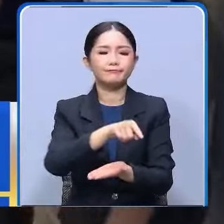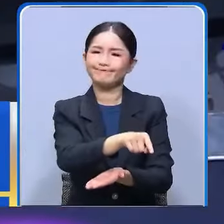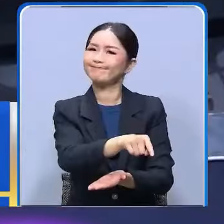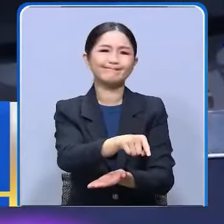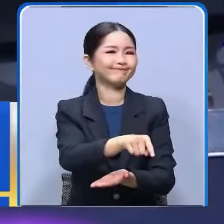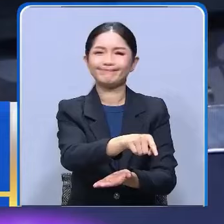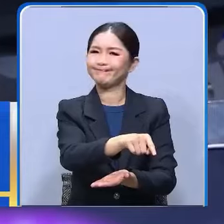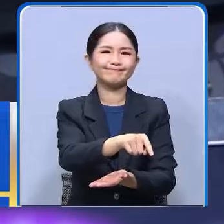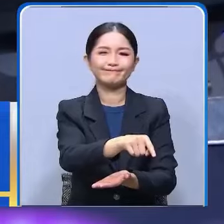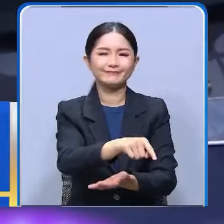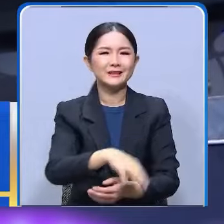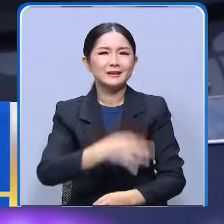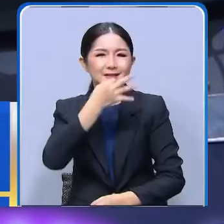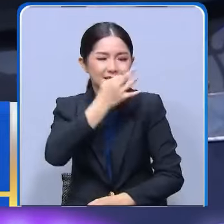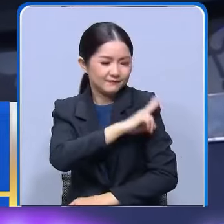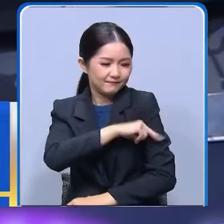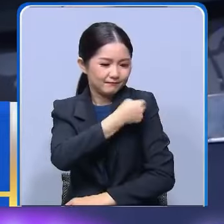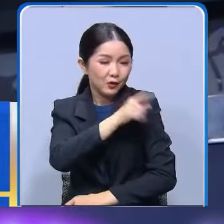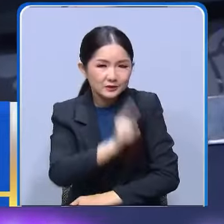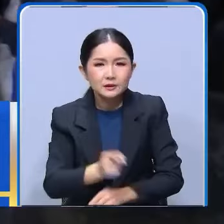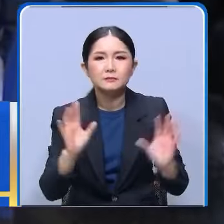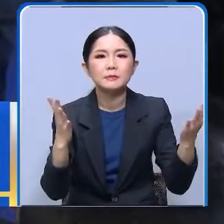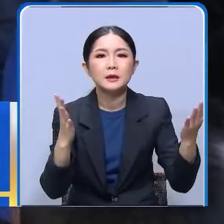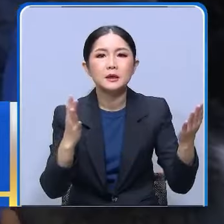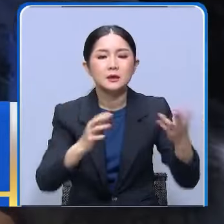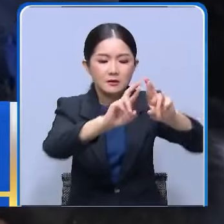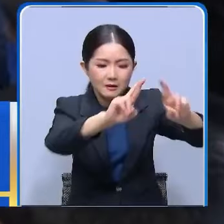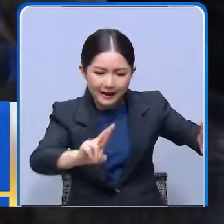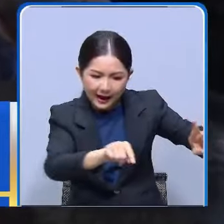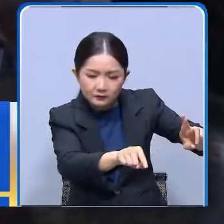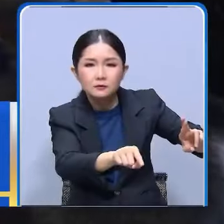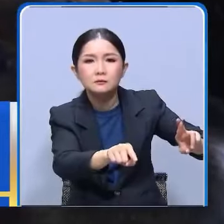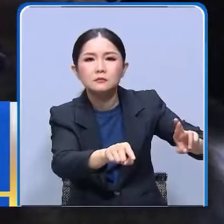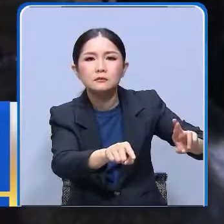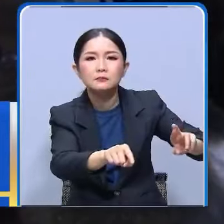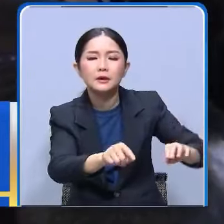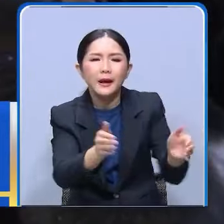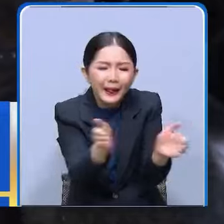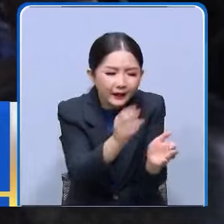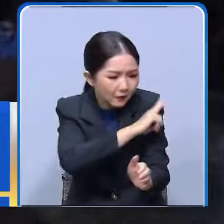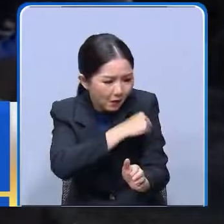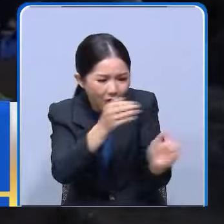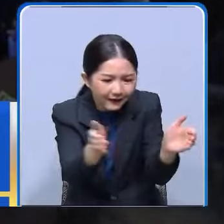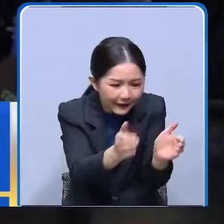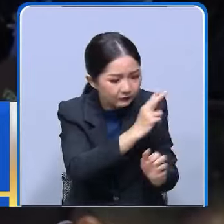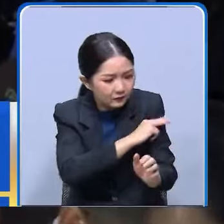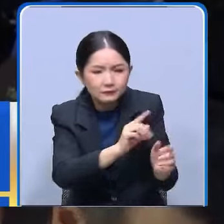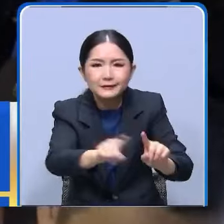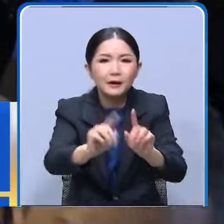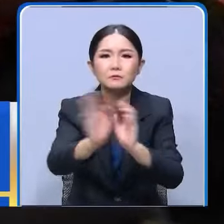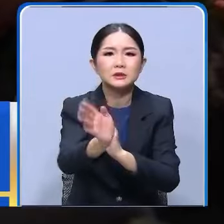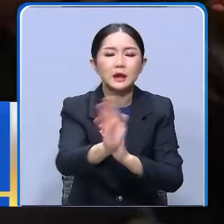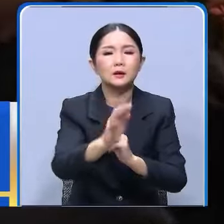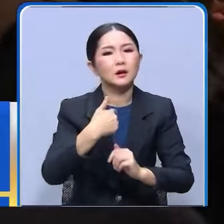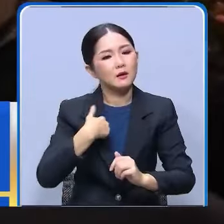มายสถานพยาบาลและจากการสอบถามเจ้าของร้านก็ทราบว่านายเอกเนี่ยเป็นแค่เพื่อนกับเจ้าของร้านแห่งนี้